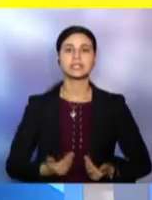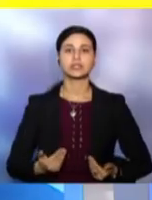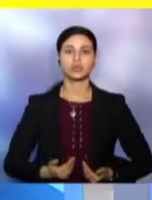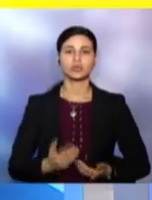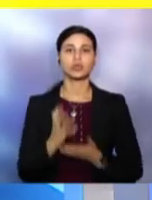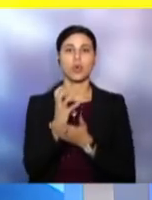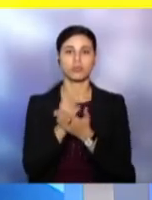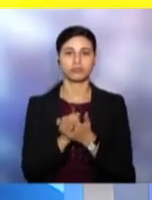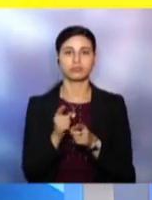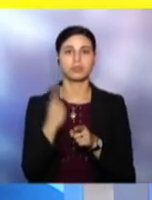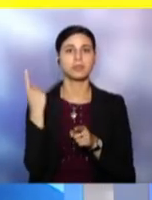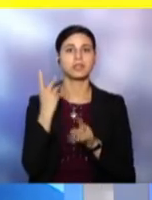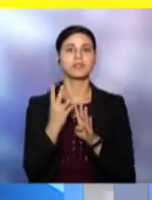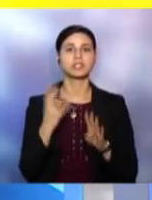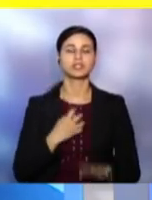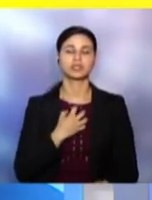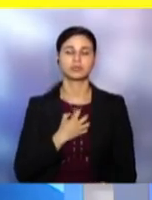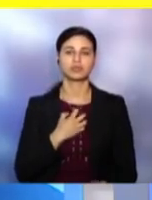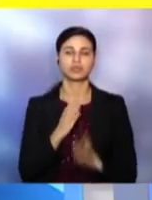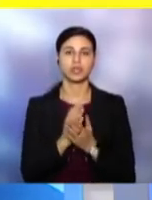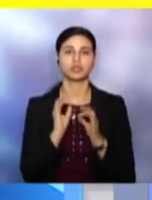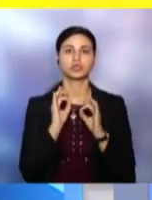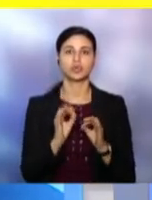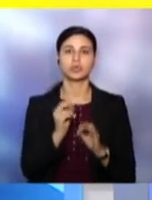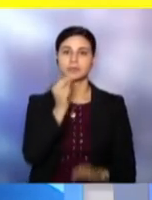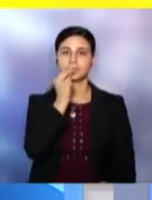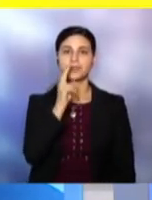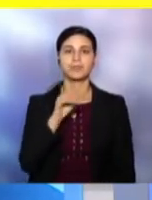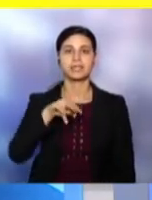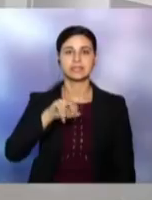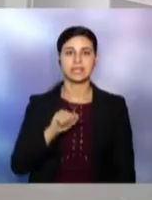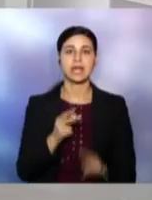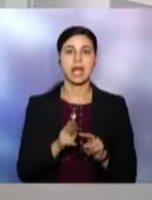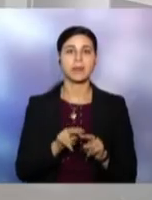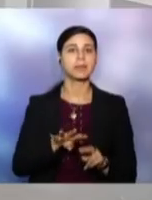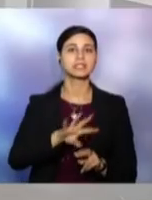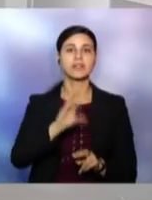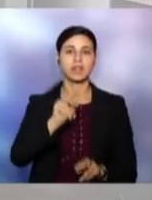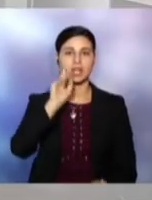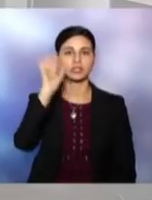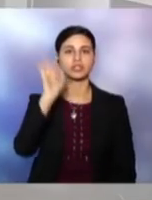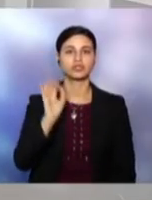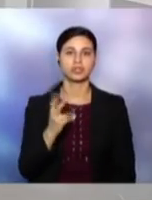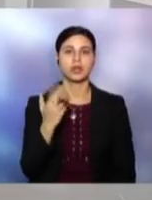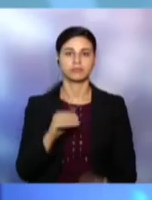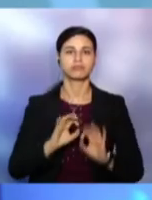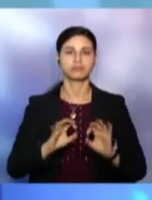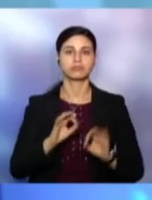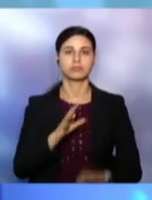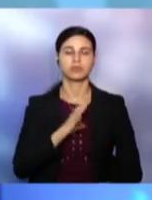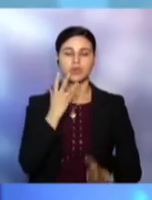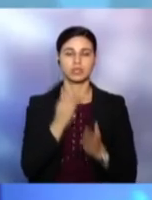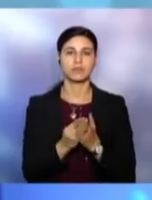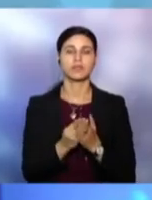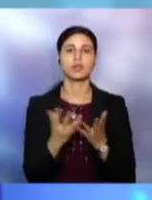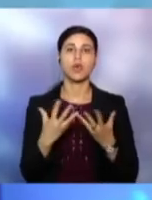რესურსის აღსადგენად უპირველეს ყოვლისა მნიშვნელოვანია სწორად შევარჩიოთ ცილები. Და ამას თქვენ ყველაზე ხშირად განმარტავთ ხოლმე თქვენს პაციენტებთან